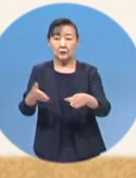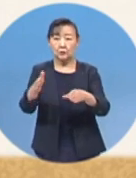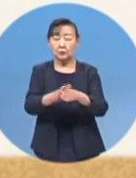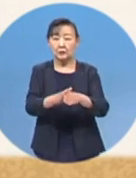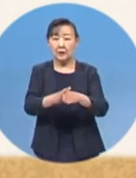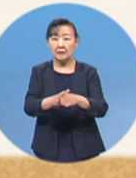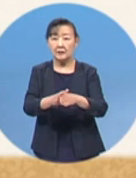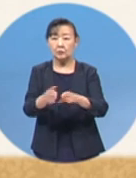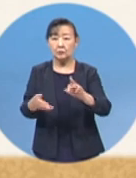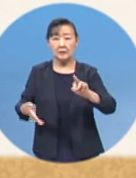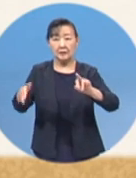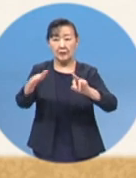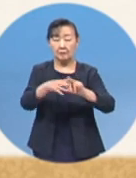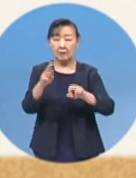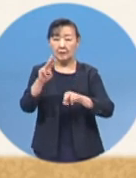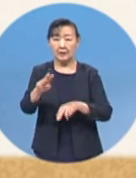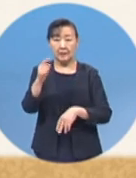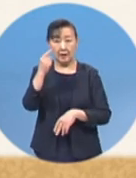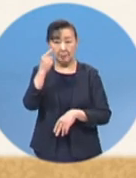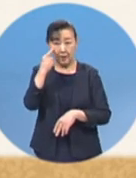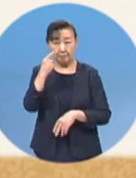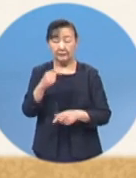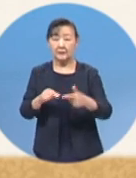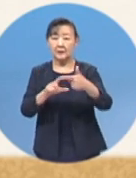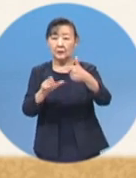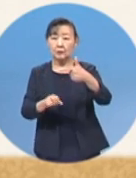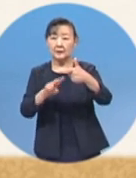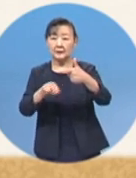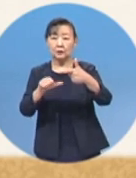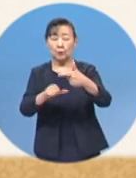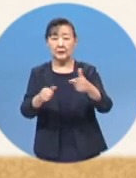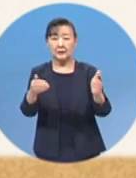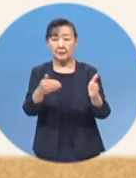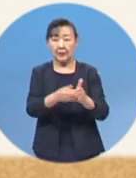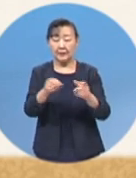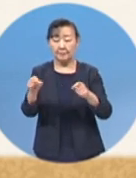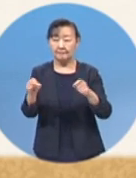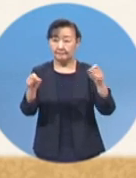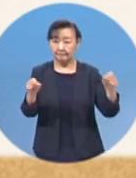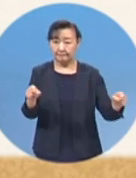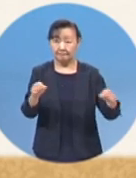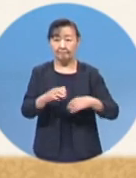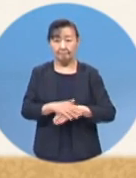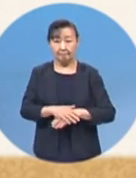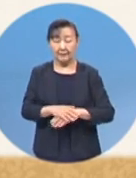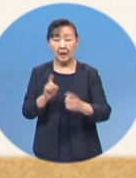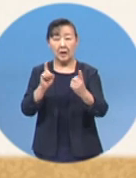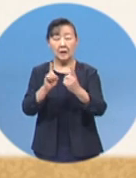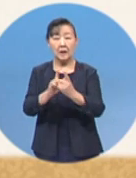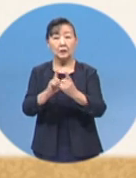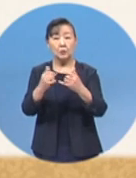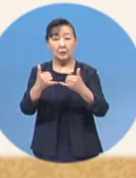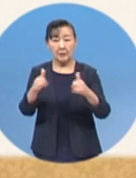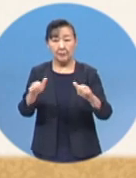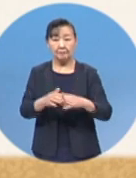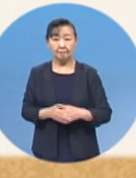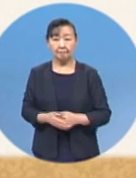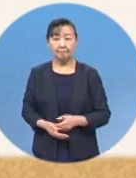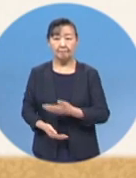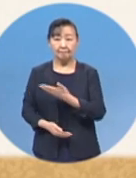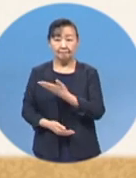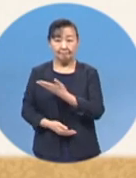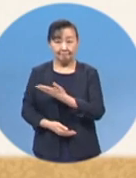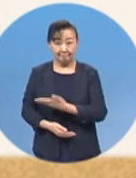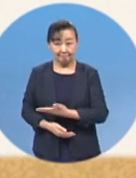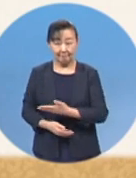種センターでの3回目接種を6月25日まで延長します。接種の対象となるのはご覧の要件を